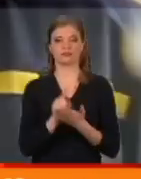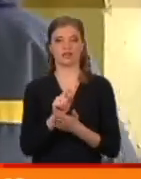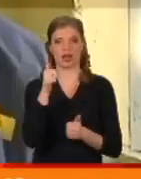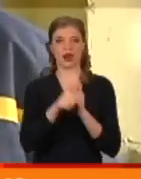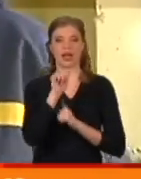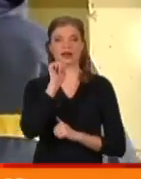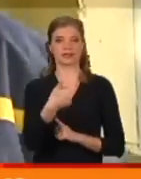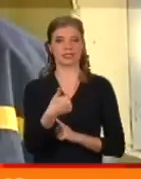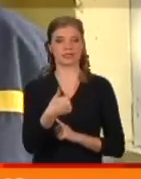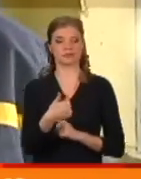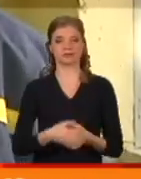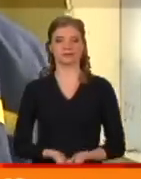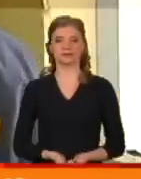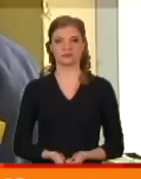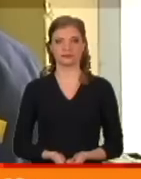рік.